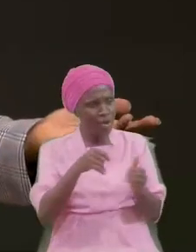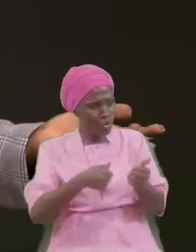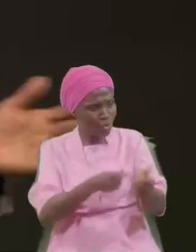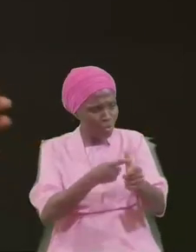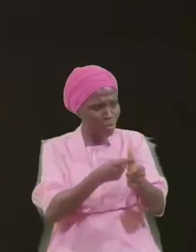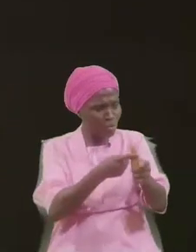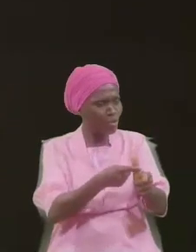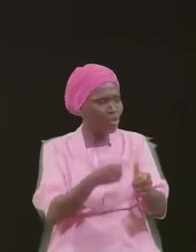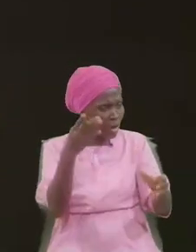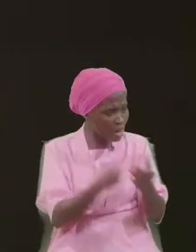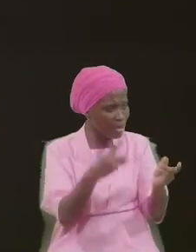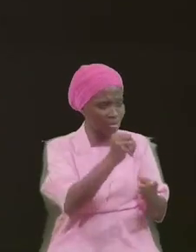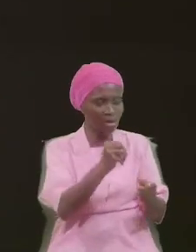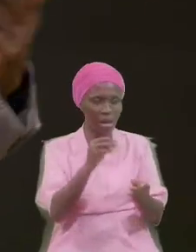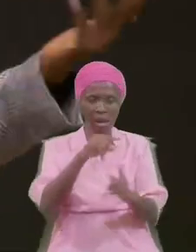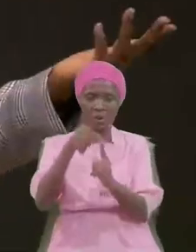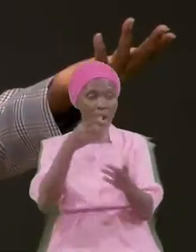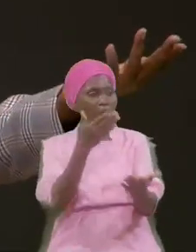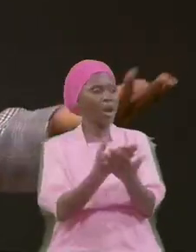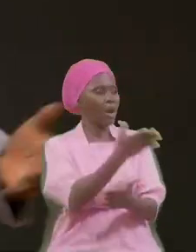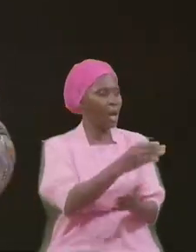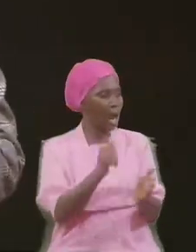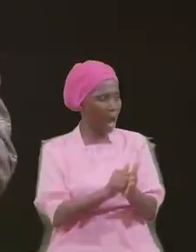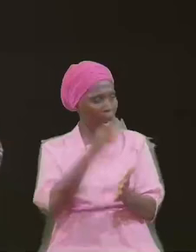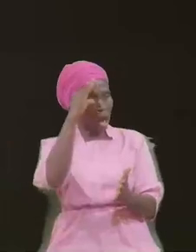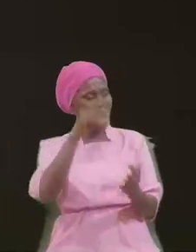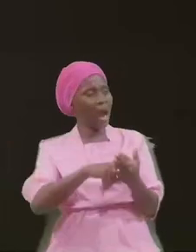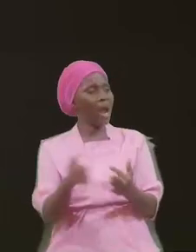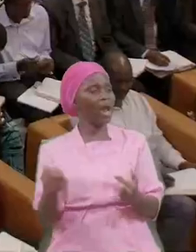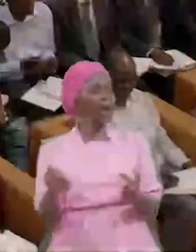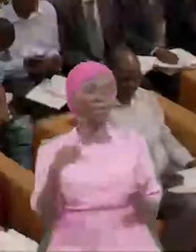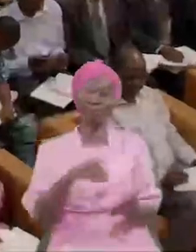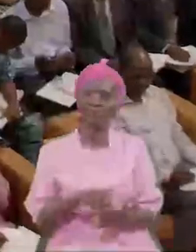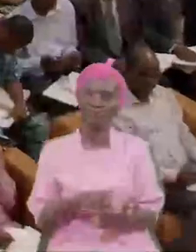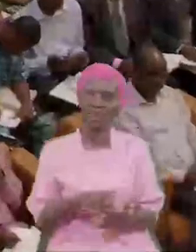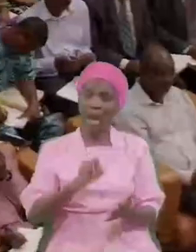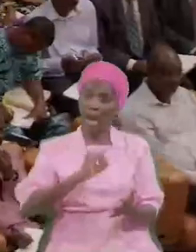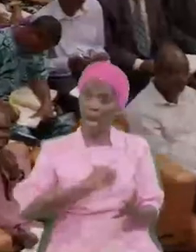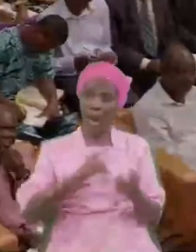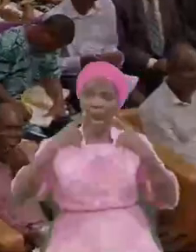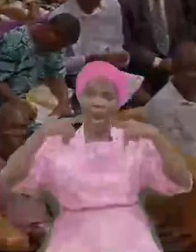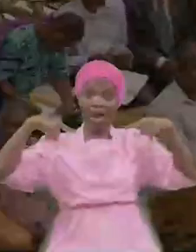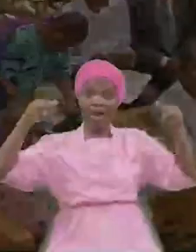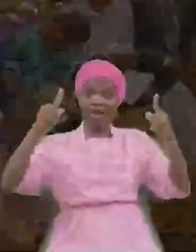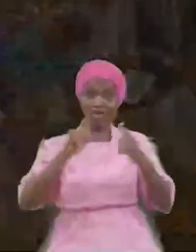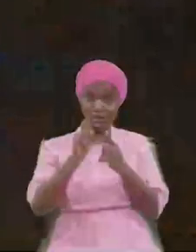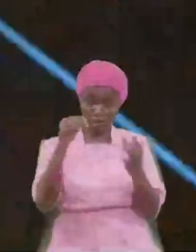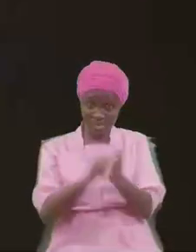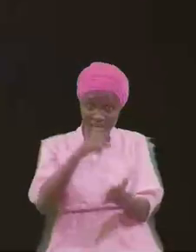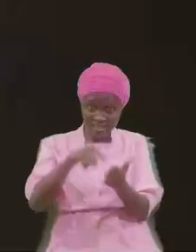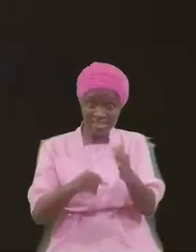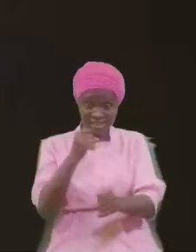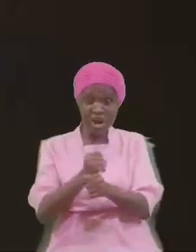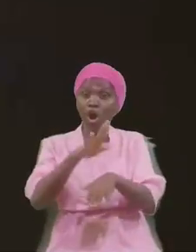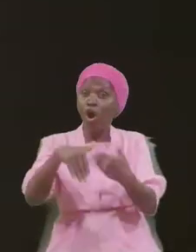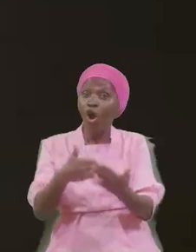Va l'attaquer. Aussitôt qu'il soit là, aussitôt qu'il serait là, David n'est plus là. Je vous annonce